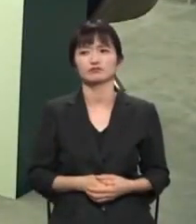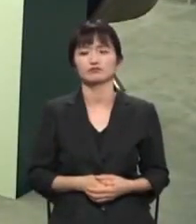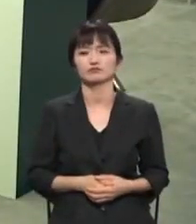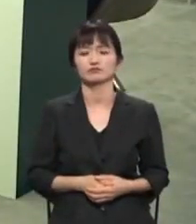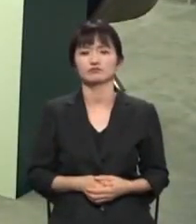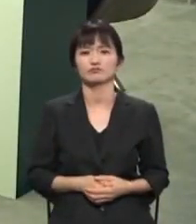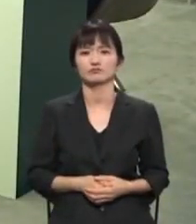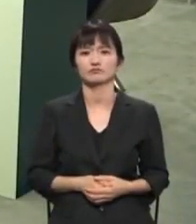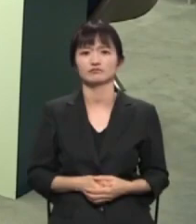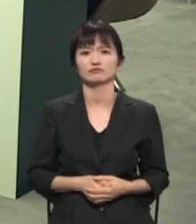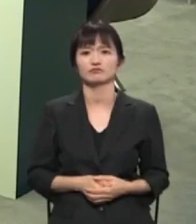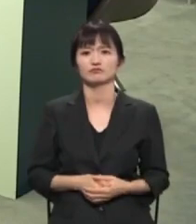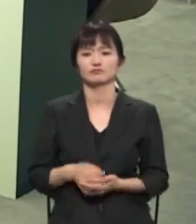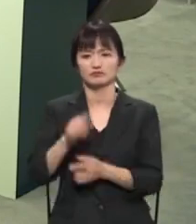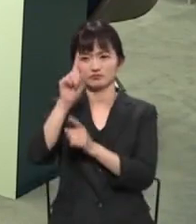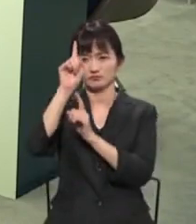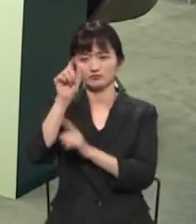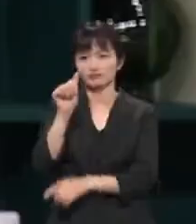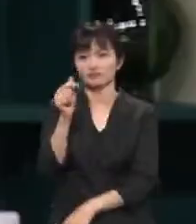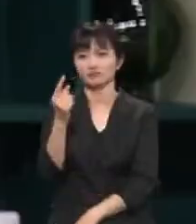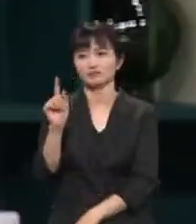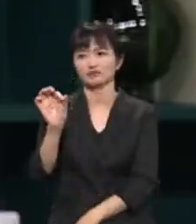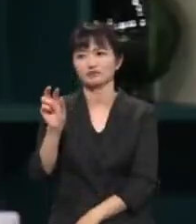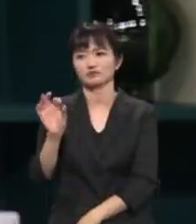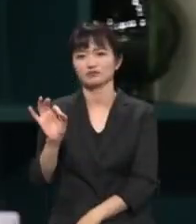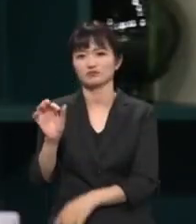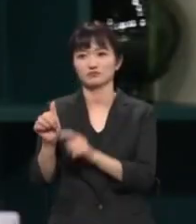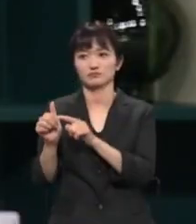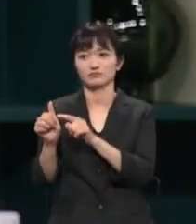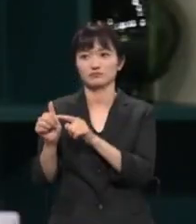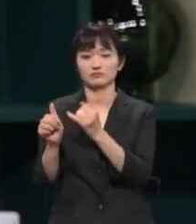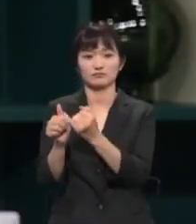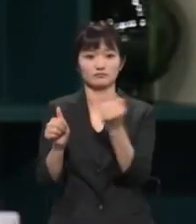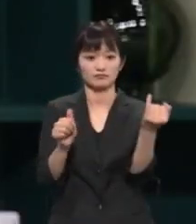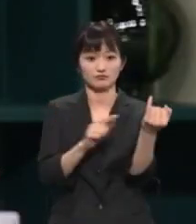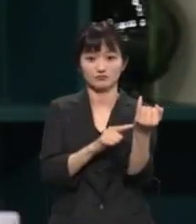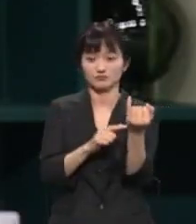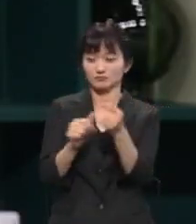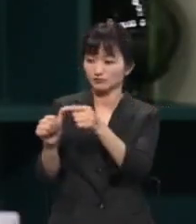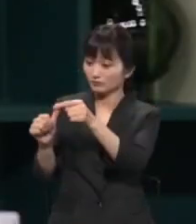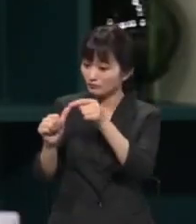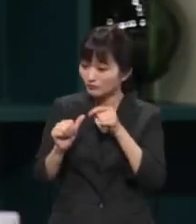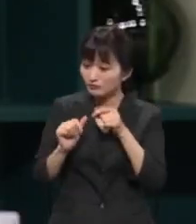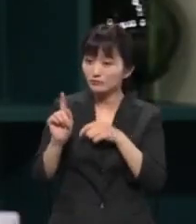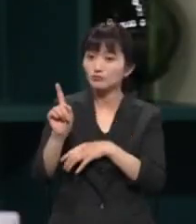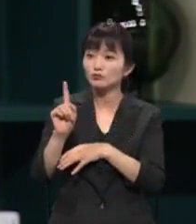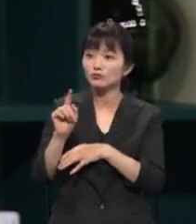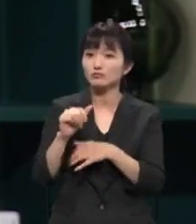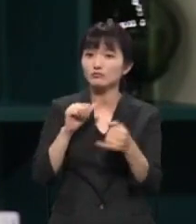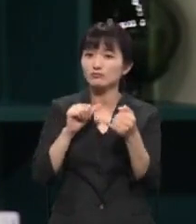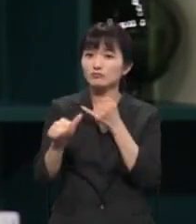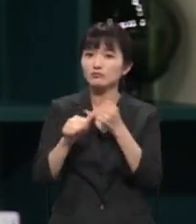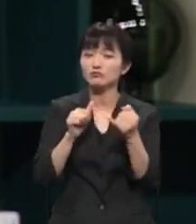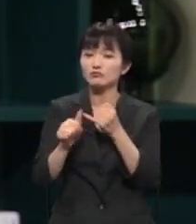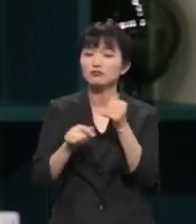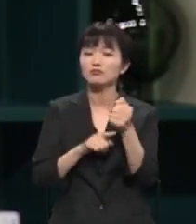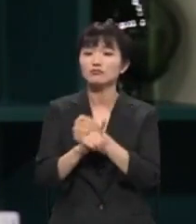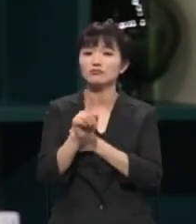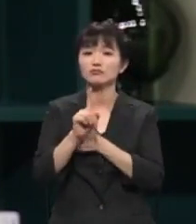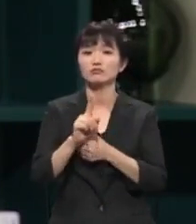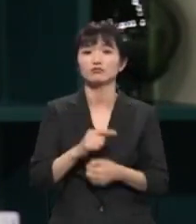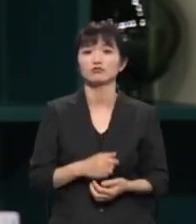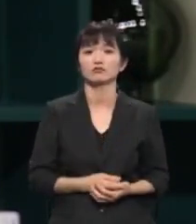네. 뭐, 이화영 전 부지사를 배우자가 구출에 나선 겁니까? 왜 이렇게 좀 부부싸움이 법정에서 벌어지고 한